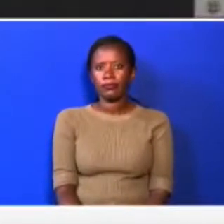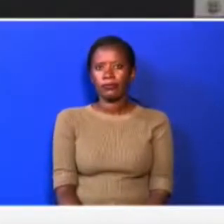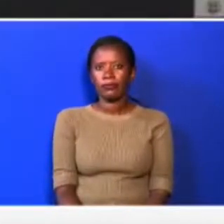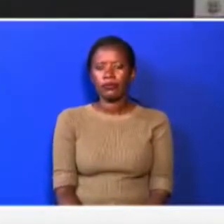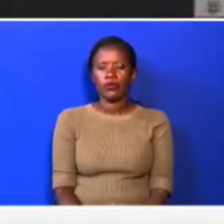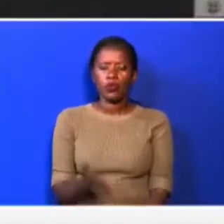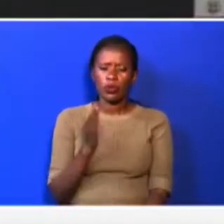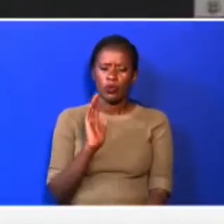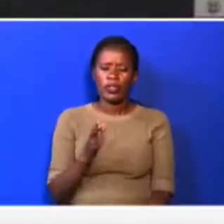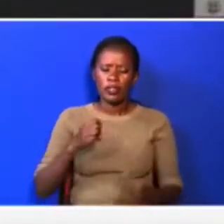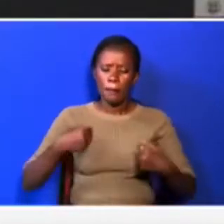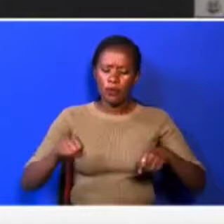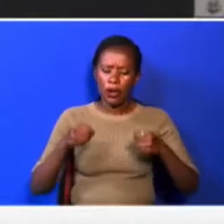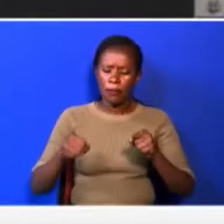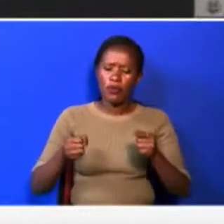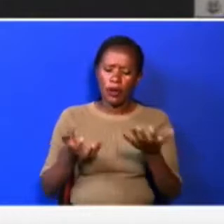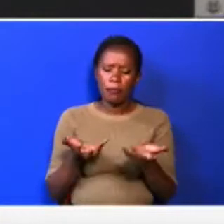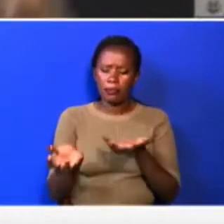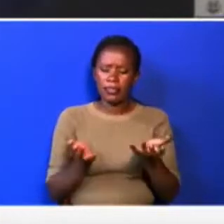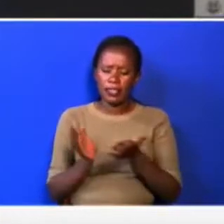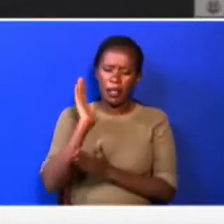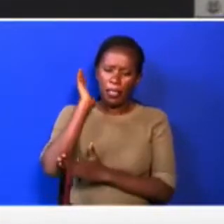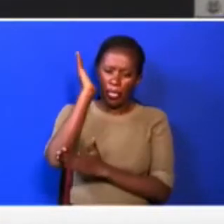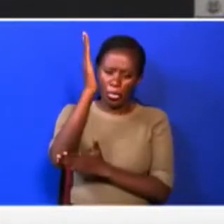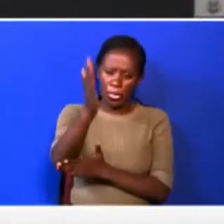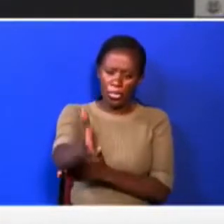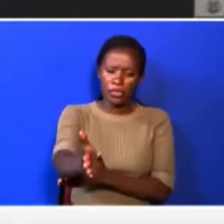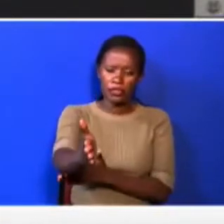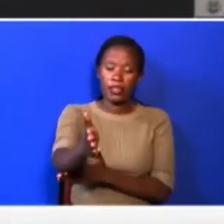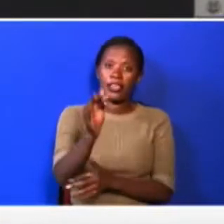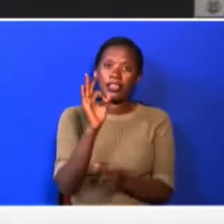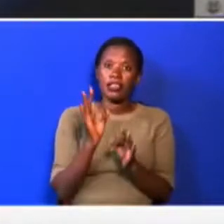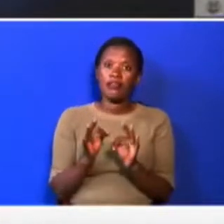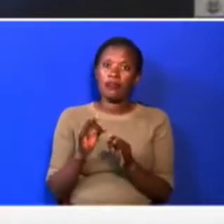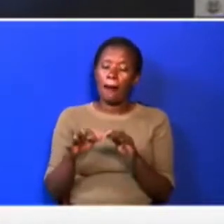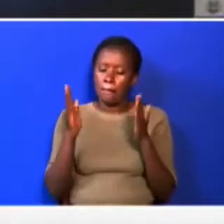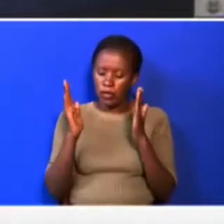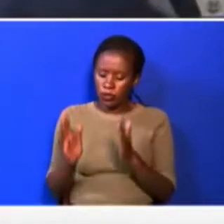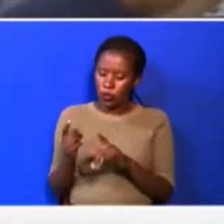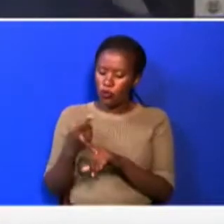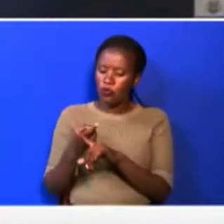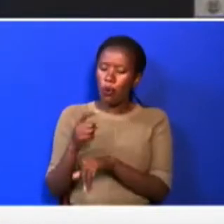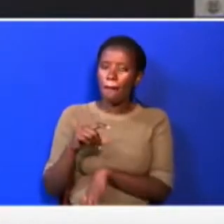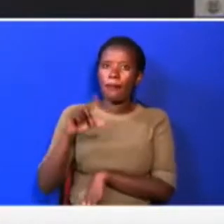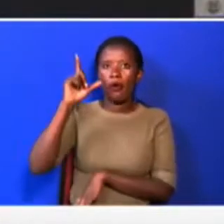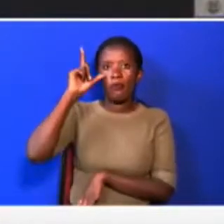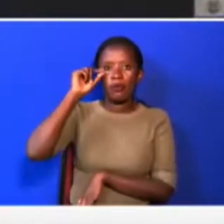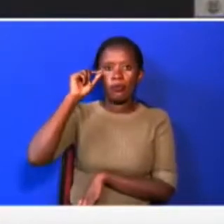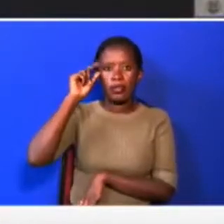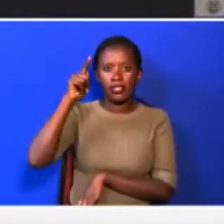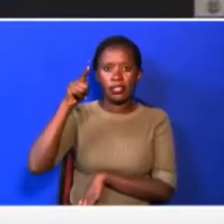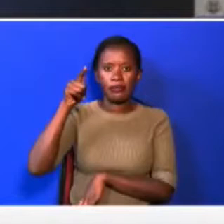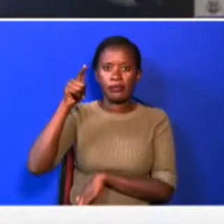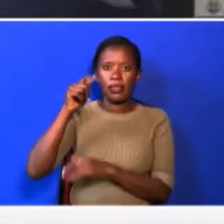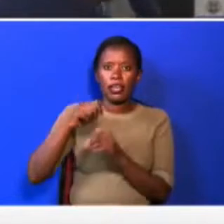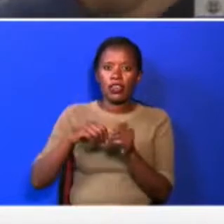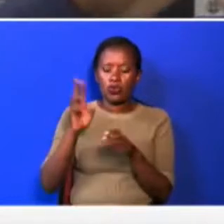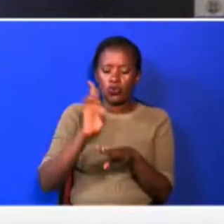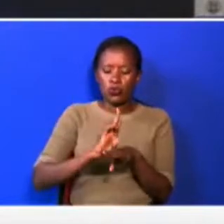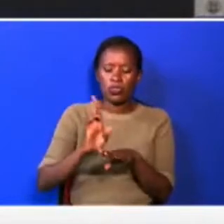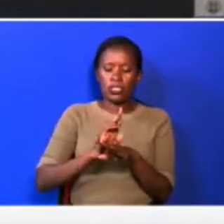Tunataka kurainisha hii biashara. Tunataka kama mtu anatoka huko Mombasa, ametumia